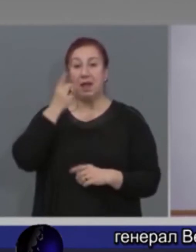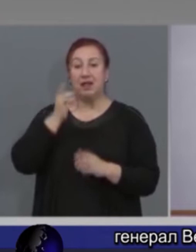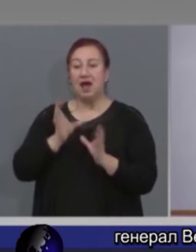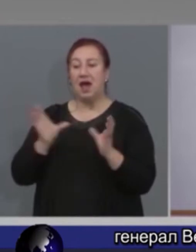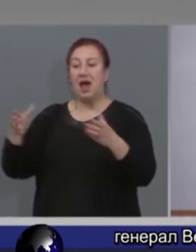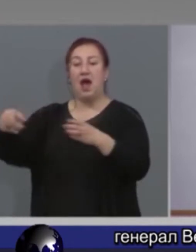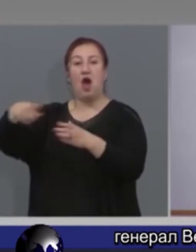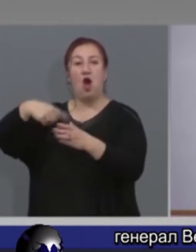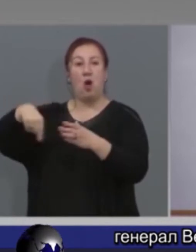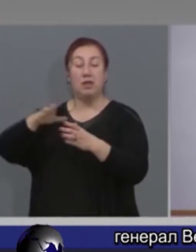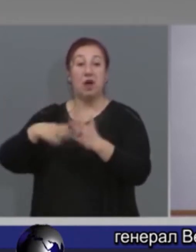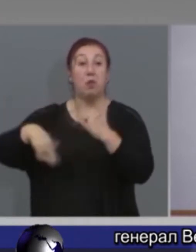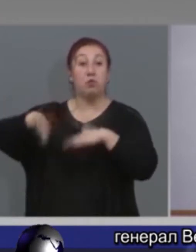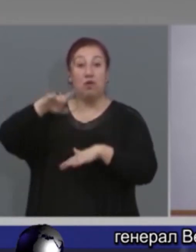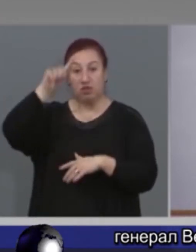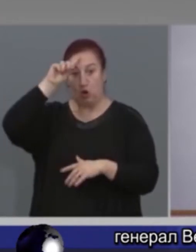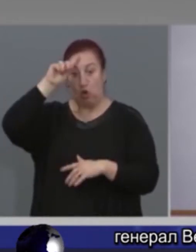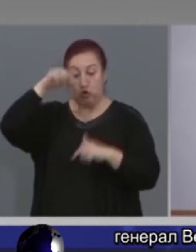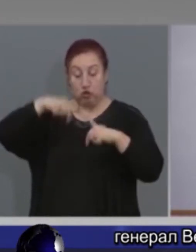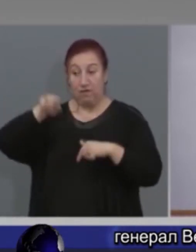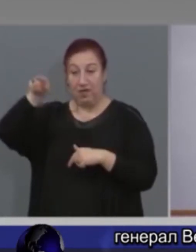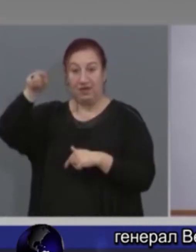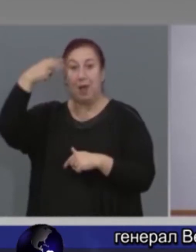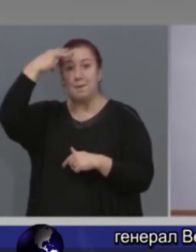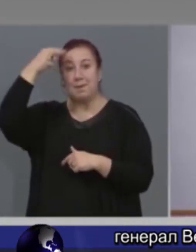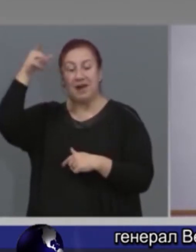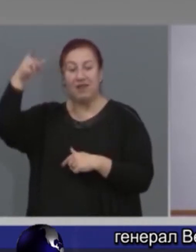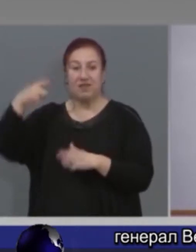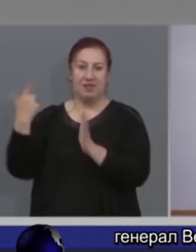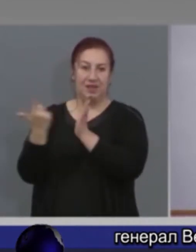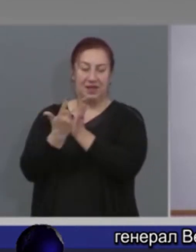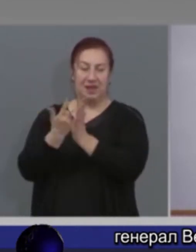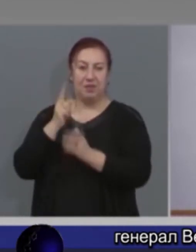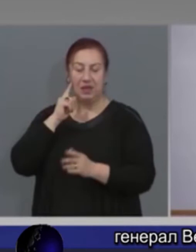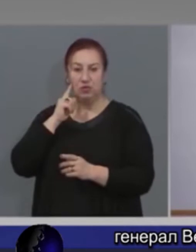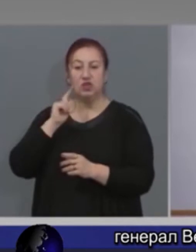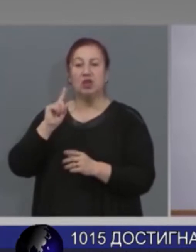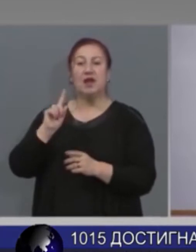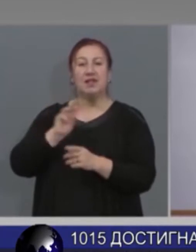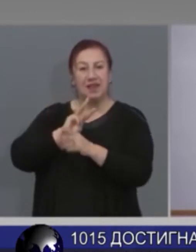Това е Плевен са 17 случая, 13 са от завод Мизия,